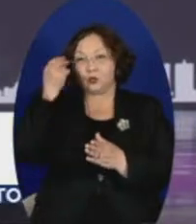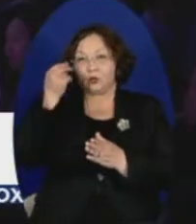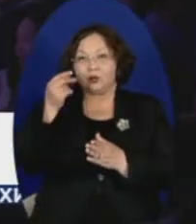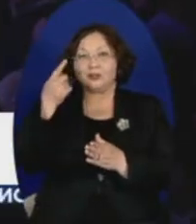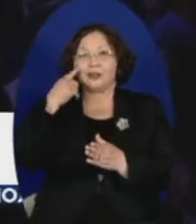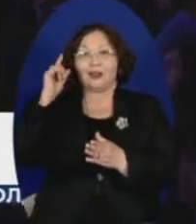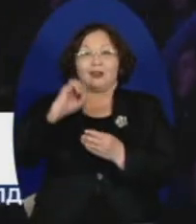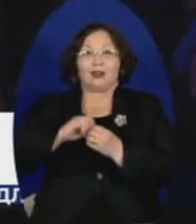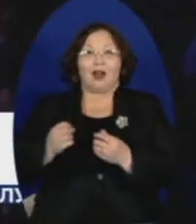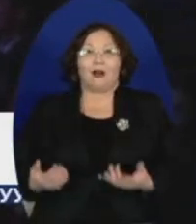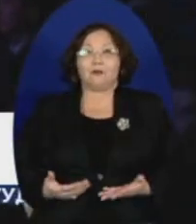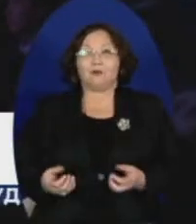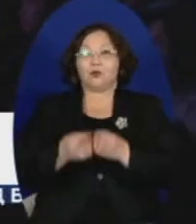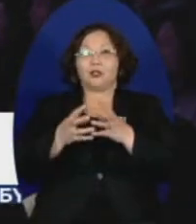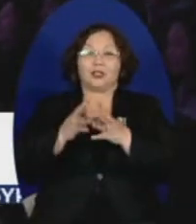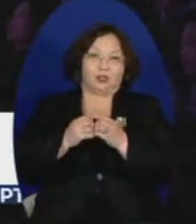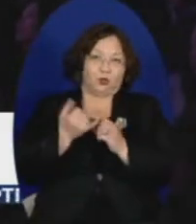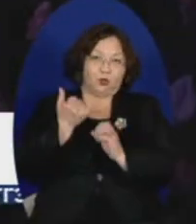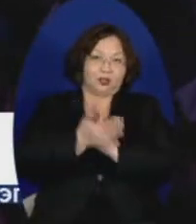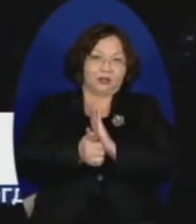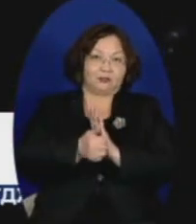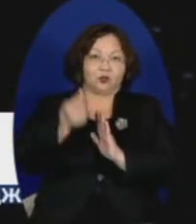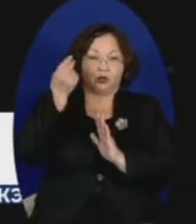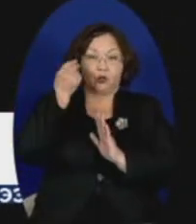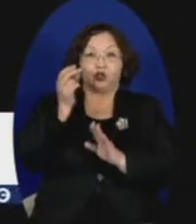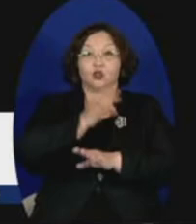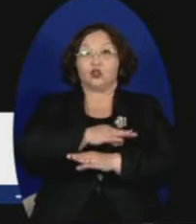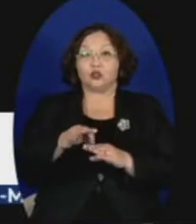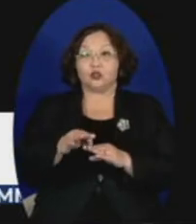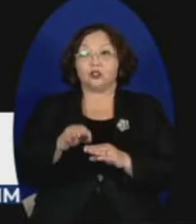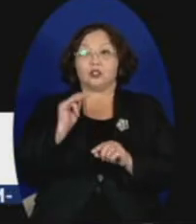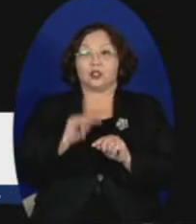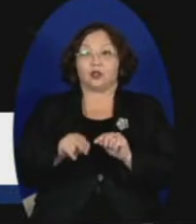дээр бодит болгон хэрэгжүүлэх ур чадварт суралцсан. Төслийн